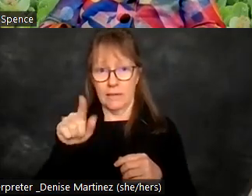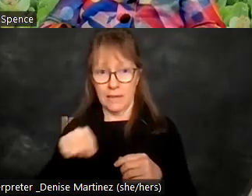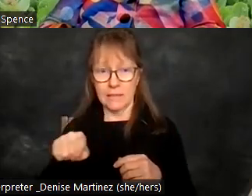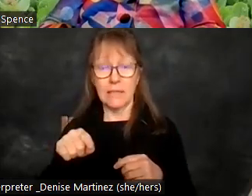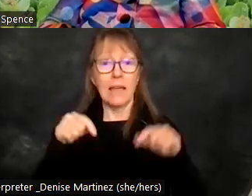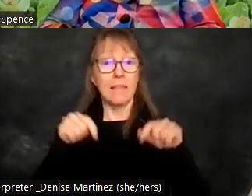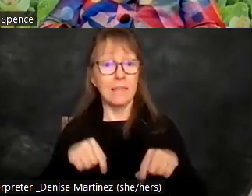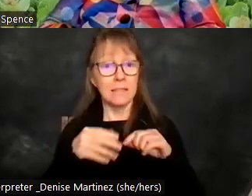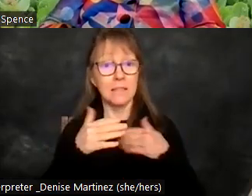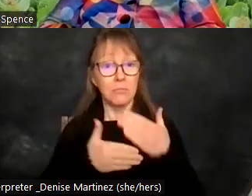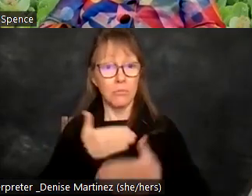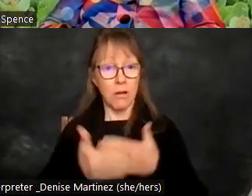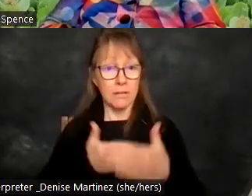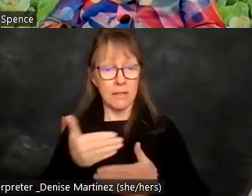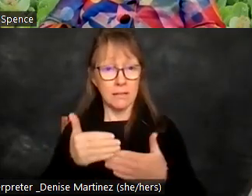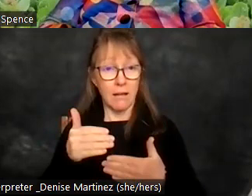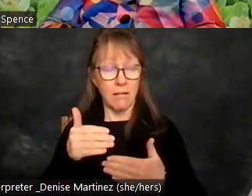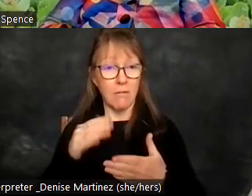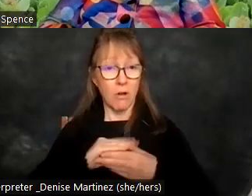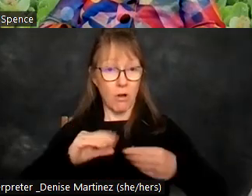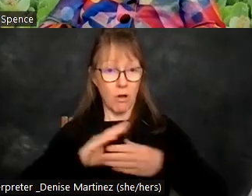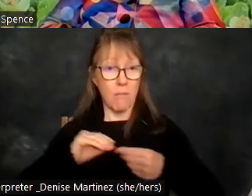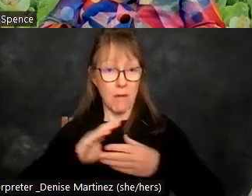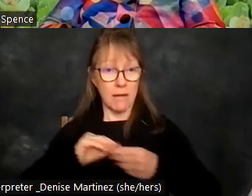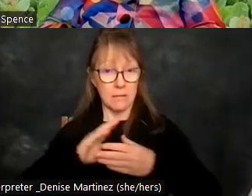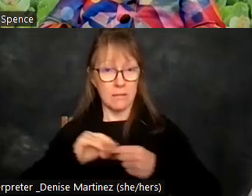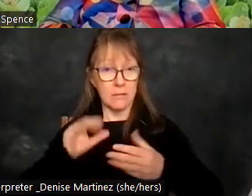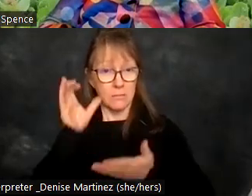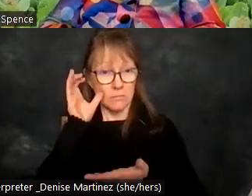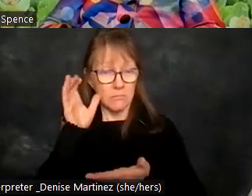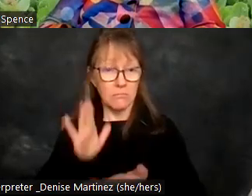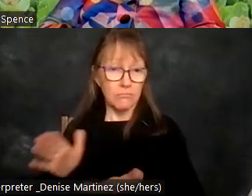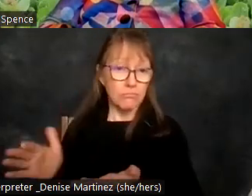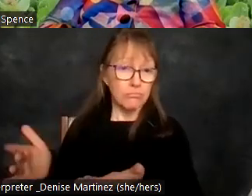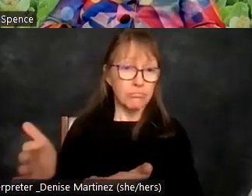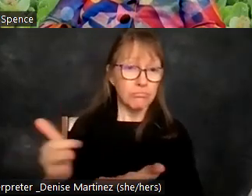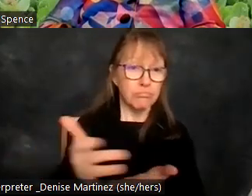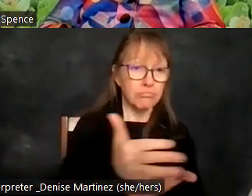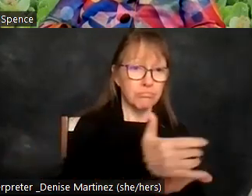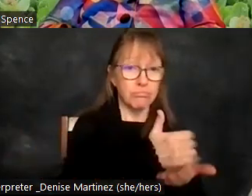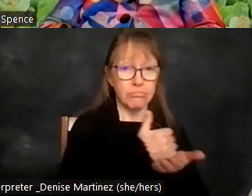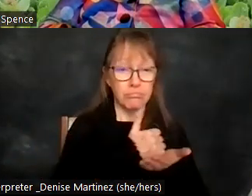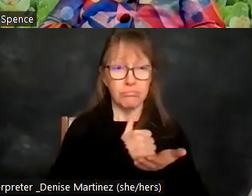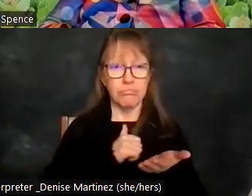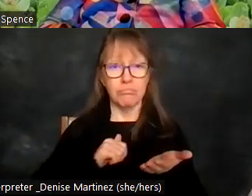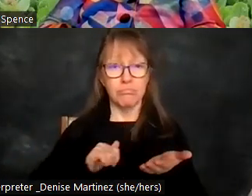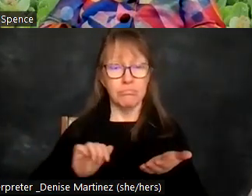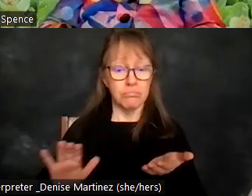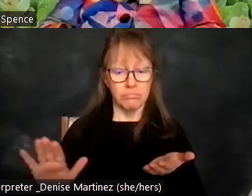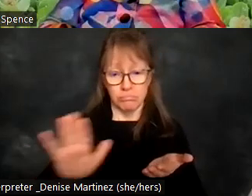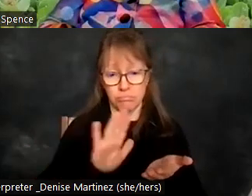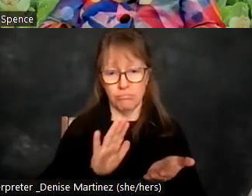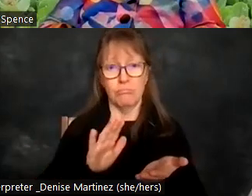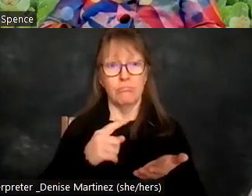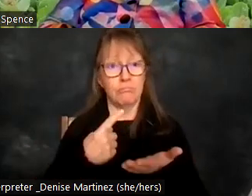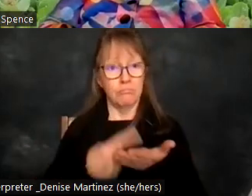que dans le comment, process ça we le are, processus ça pour nous prendre want to hear commentaire what you publiquement have to say nous to voulons us tendre about the ça